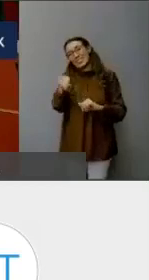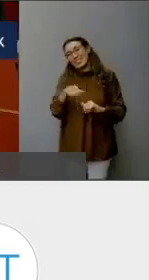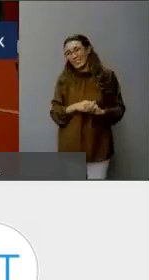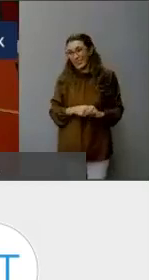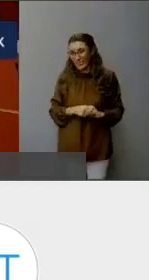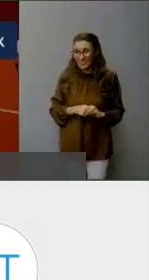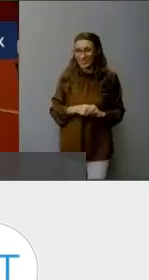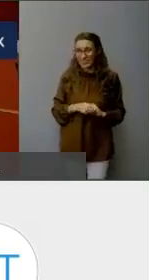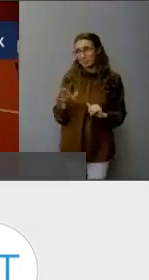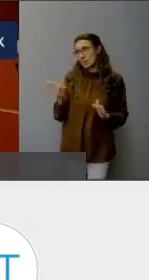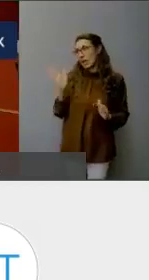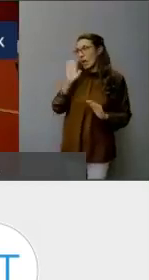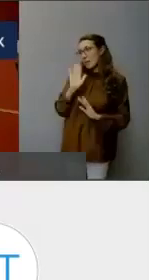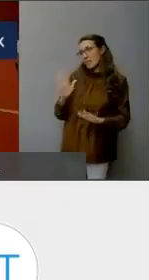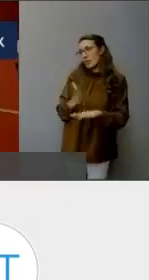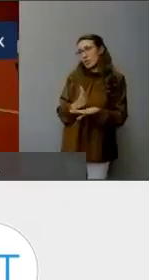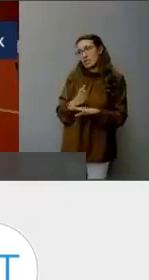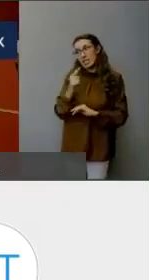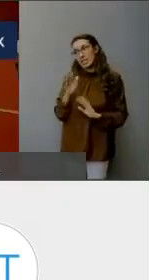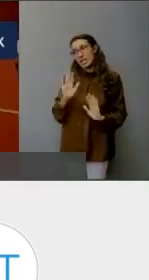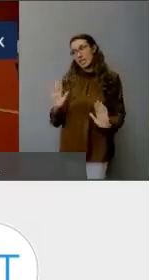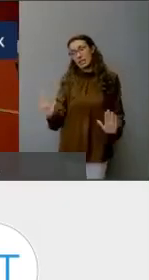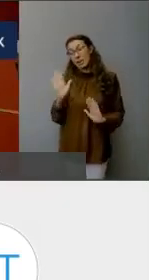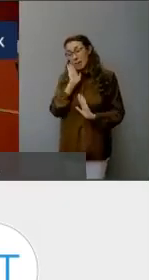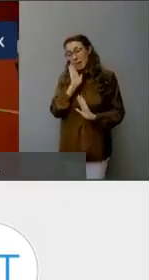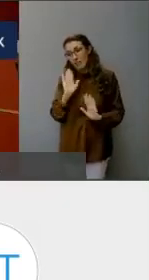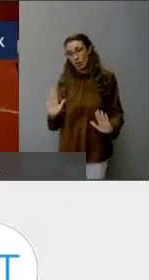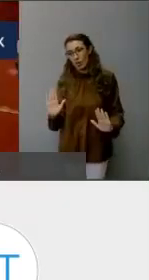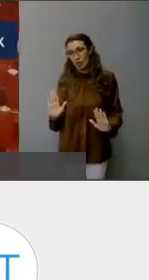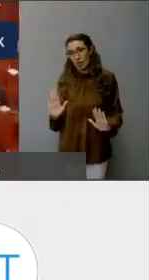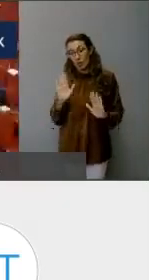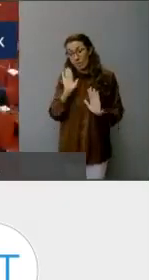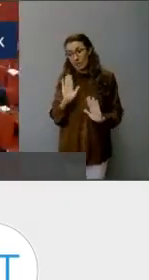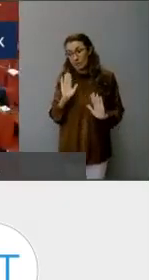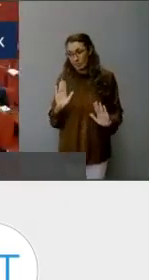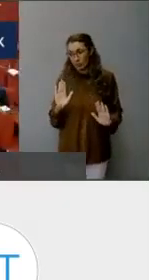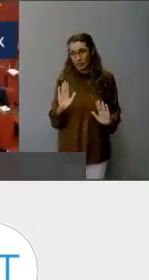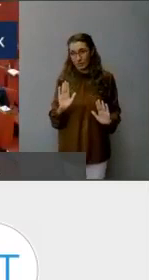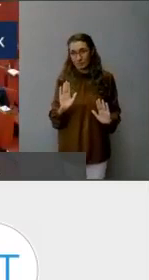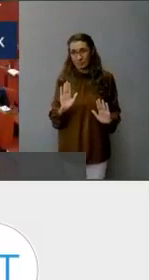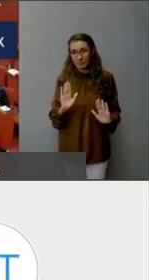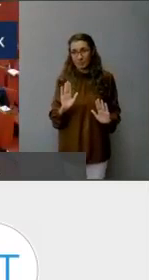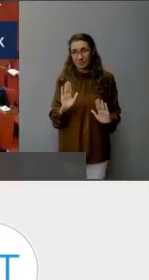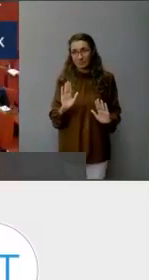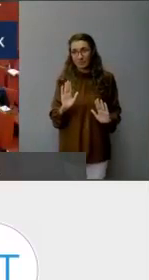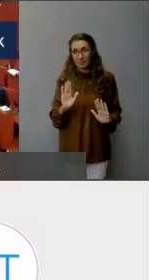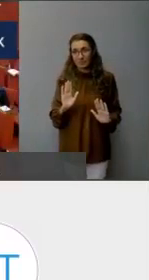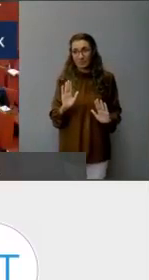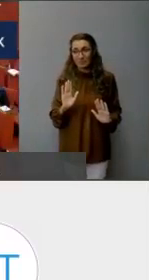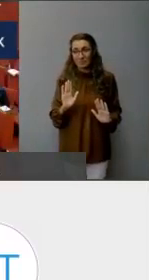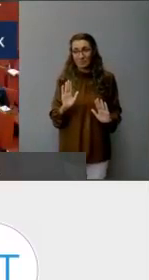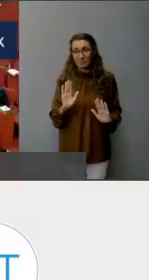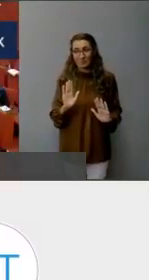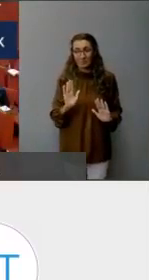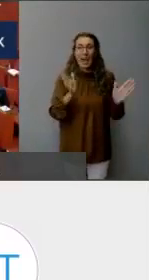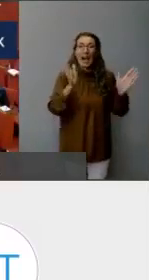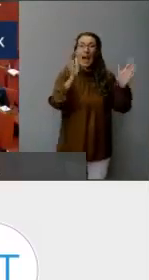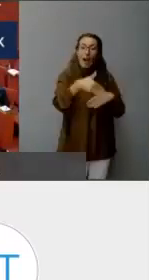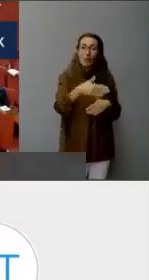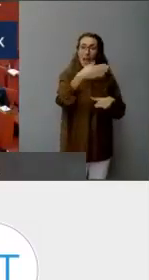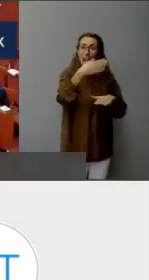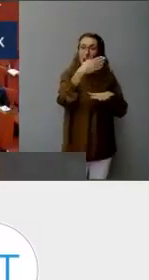la per favore lasci perde dei consiglieri the really riportasi a no per favore siamo in un'aula di consiglio